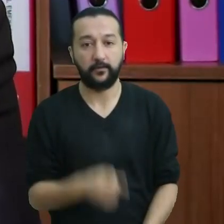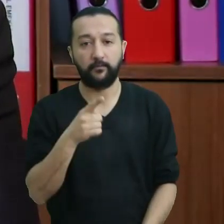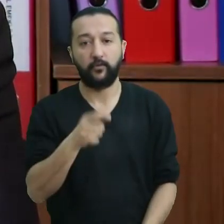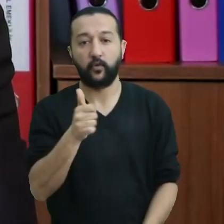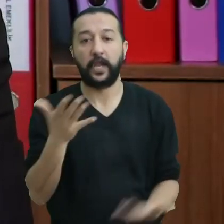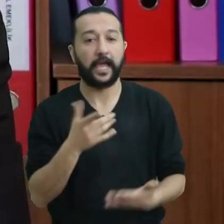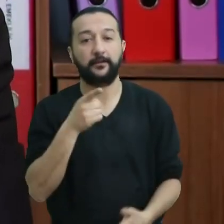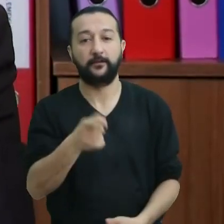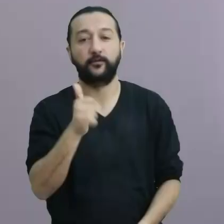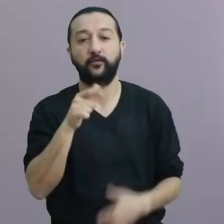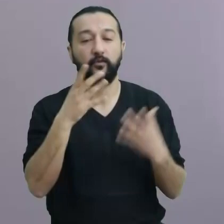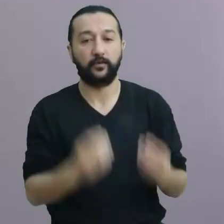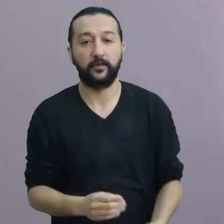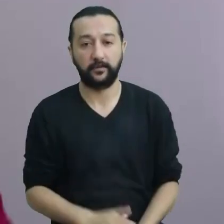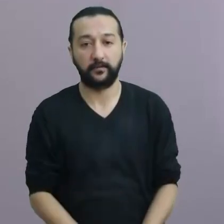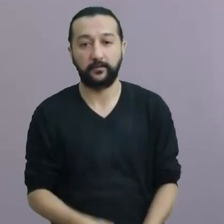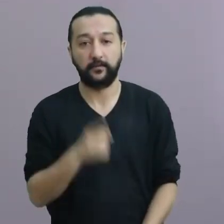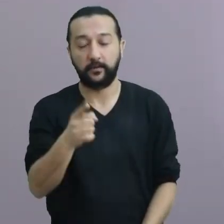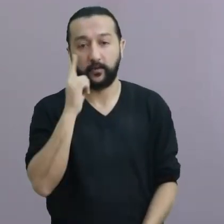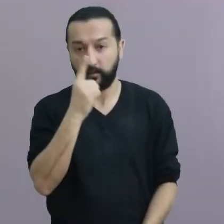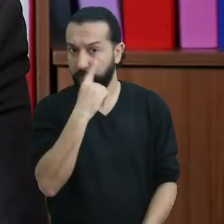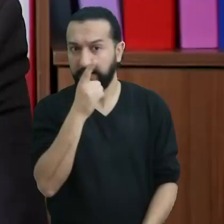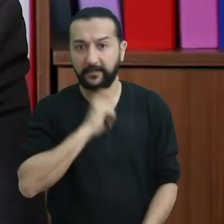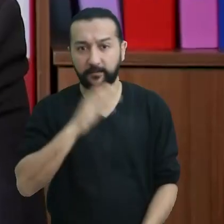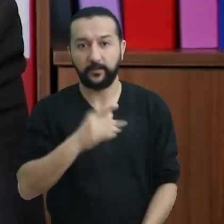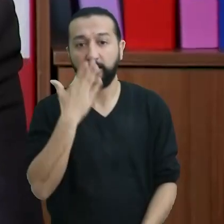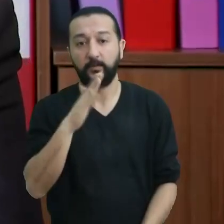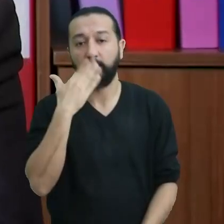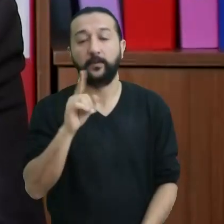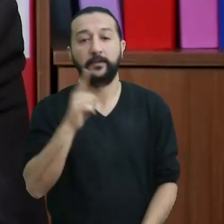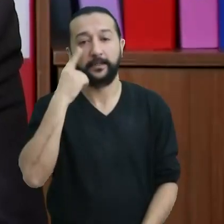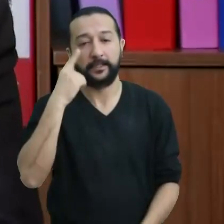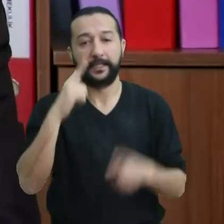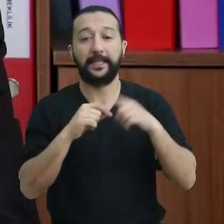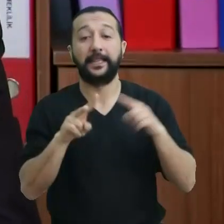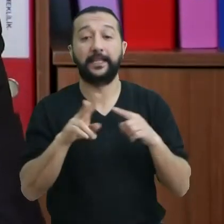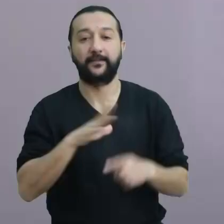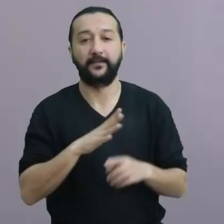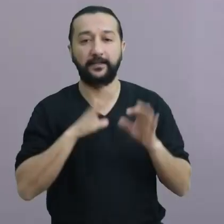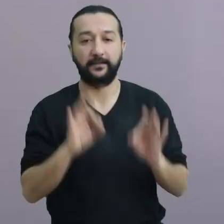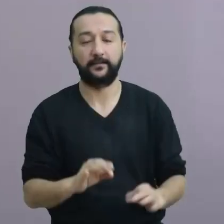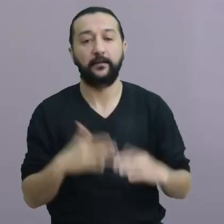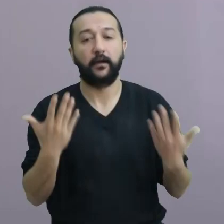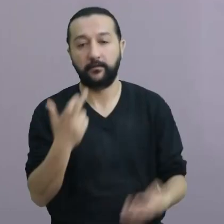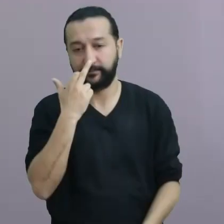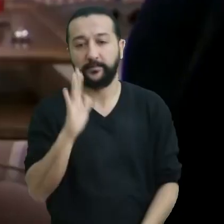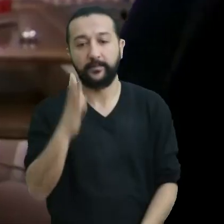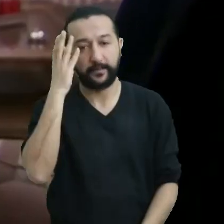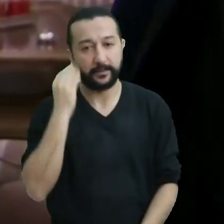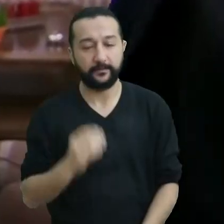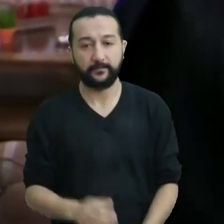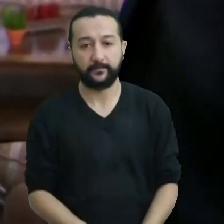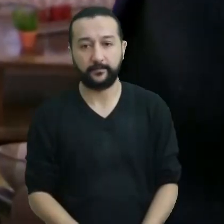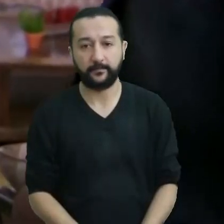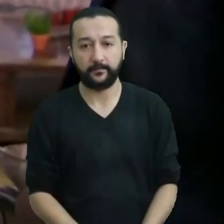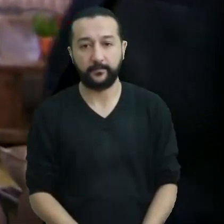Bugün hangi gündür? Gözü seyiriyor. Ha, gözünüze bir şey mi kaçtı? Yok, dikim vardı. Ha, iyi.